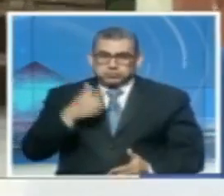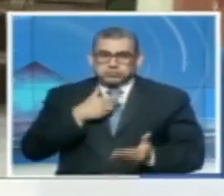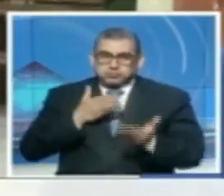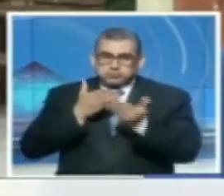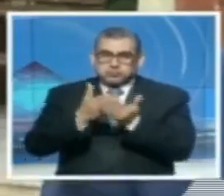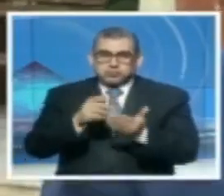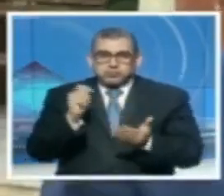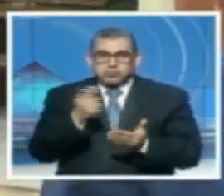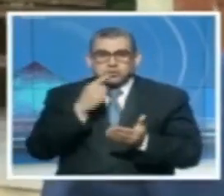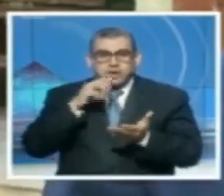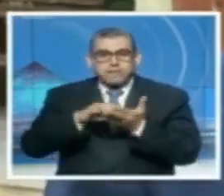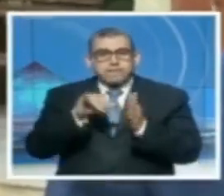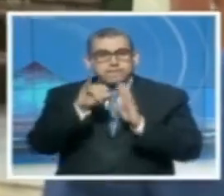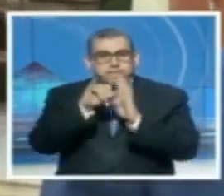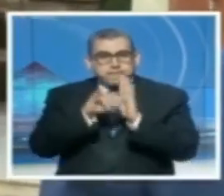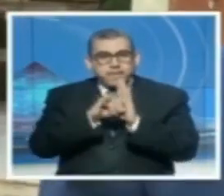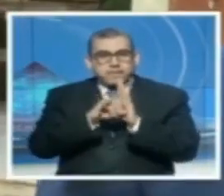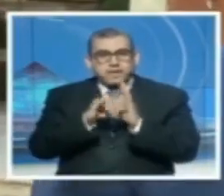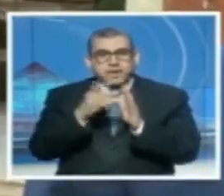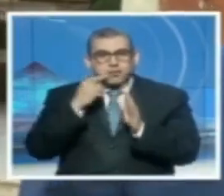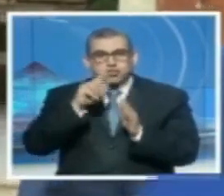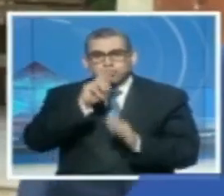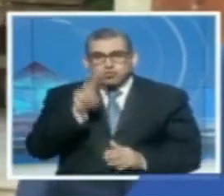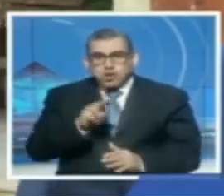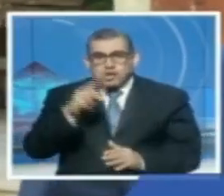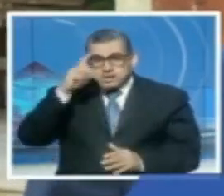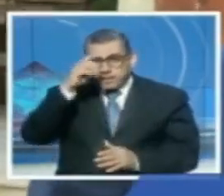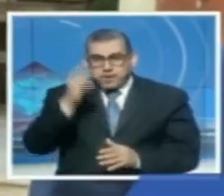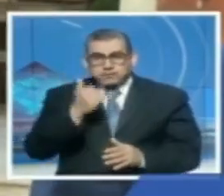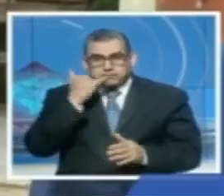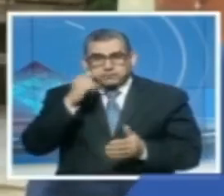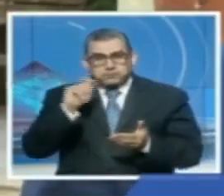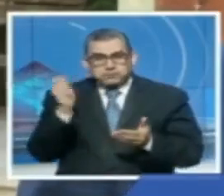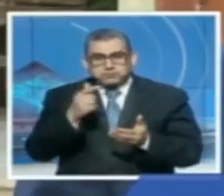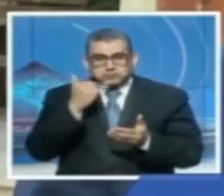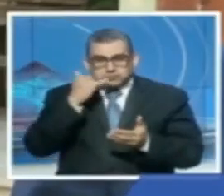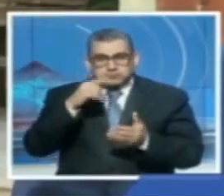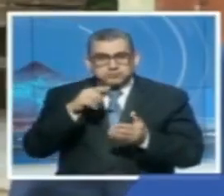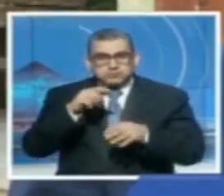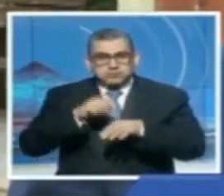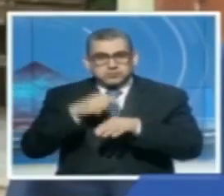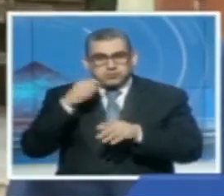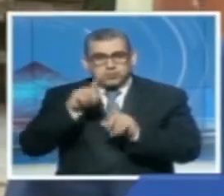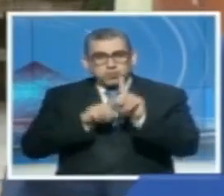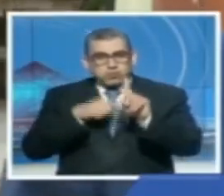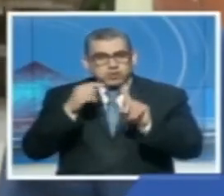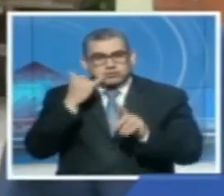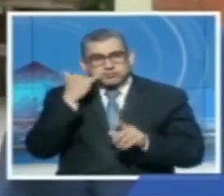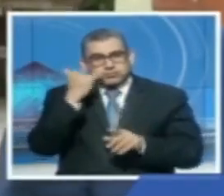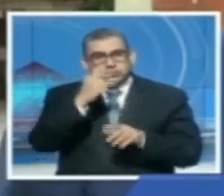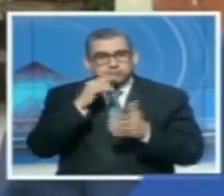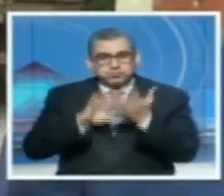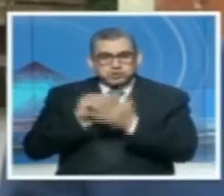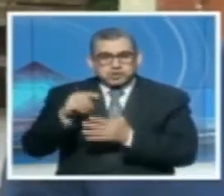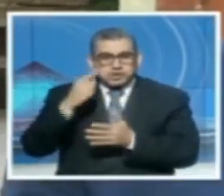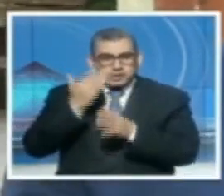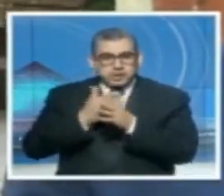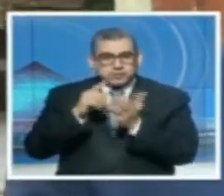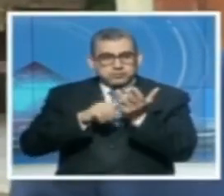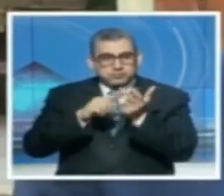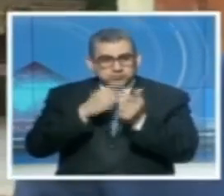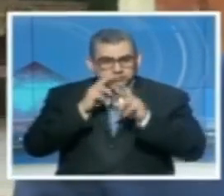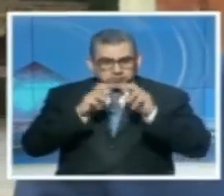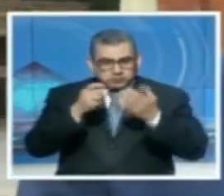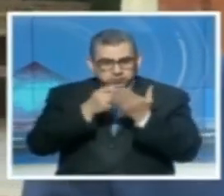حاجة من أي مادة من المواد أو سؤال من الأسئلة، بيتم على طول إبلاغ مدير المديرية وبيتم فحص هذه